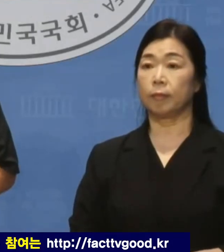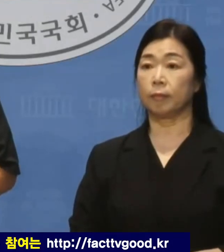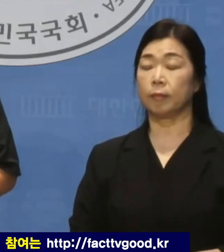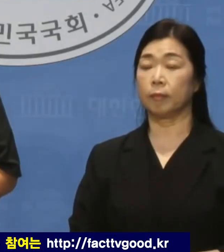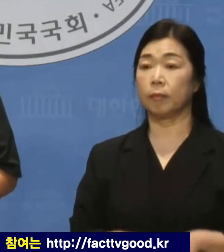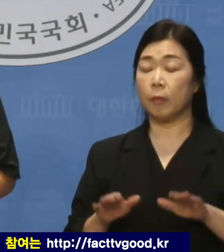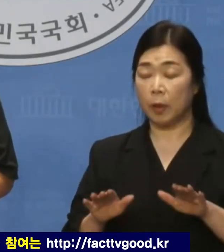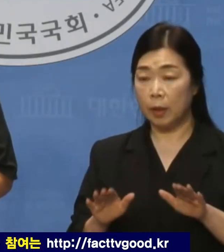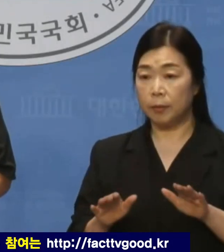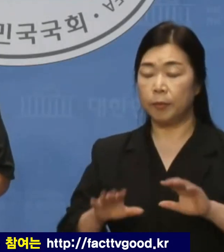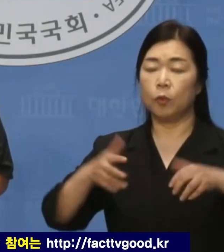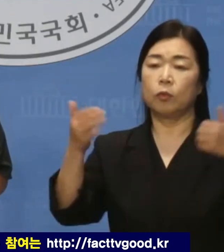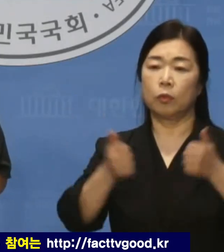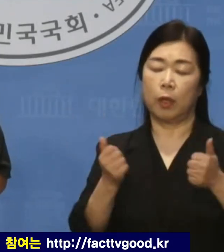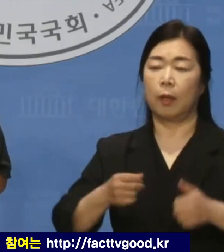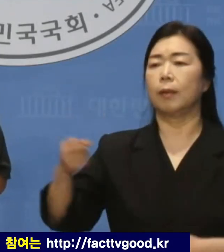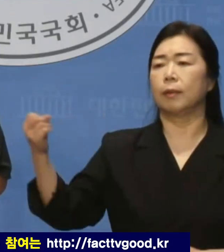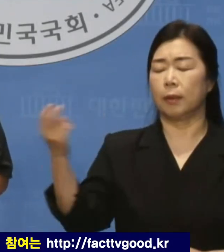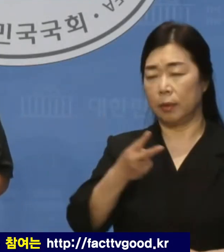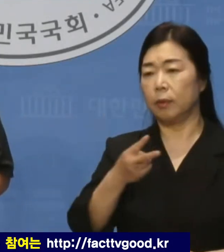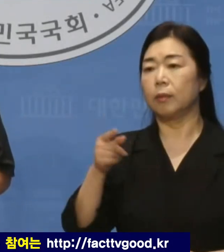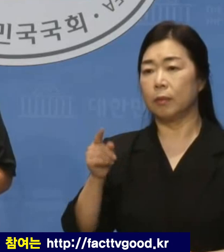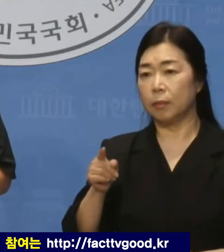네, 국회가 다시